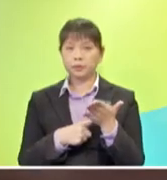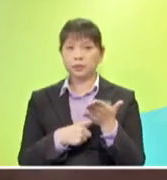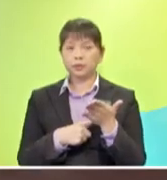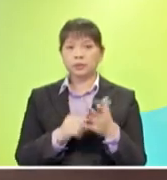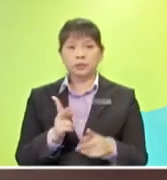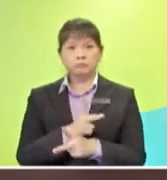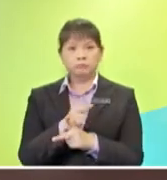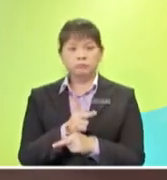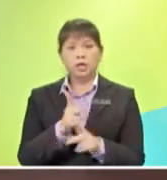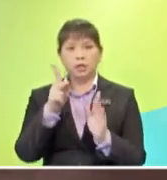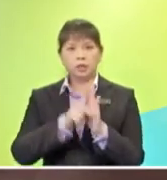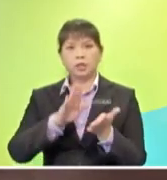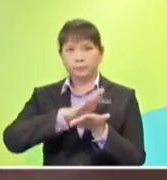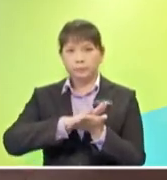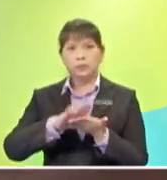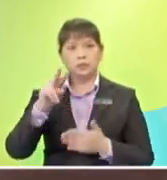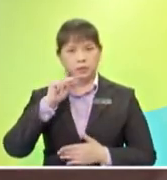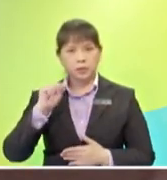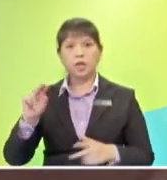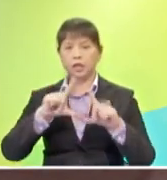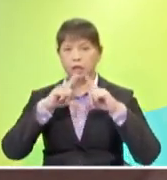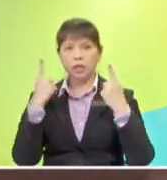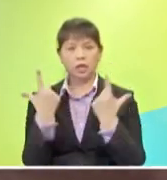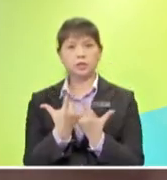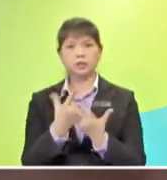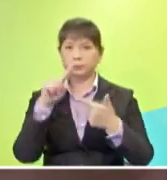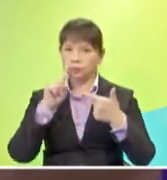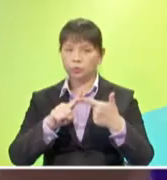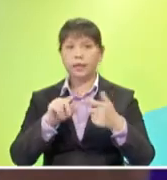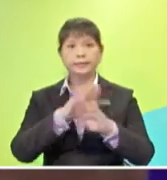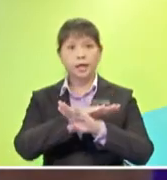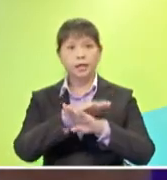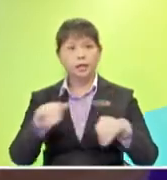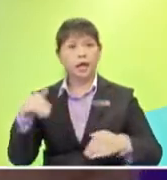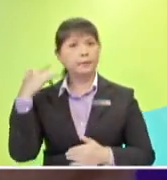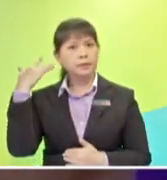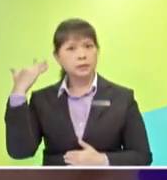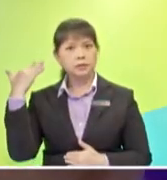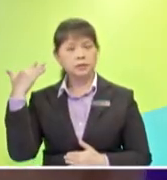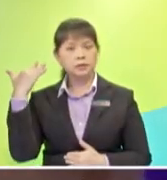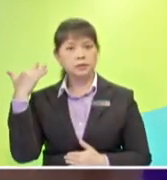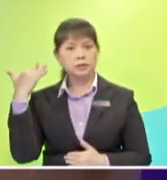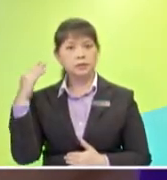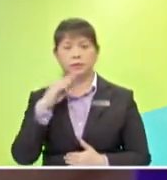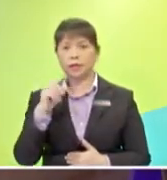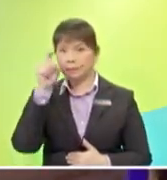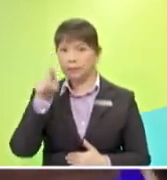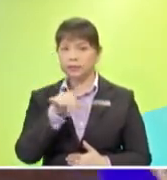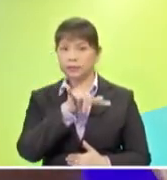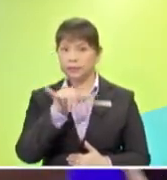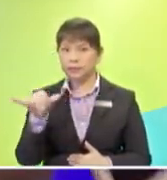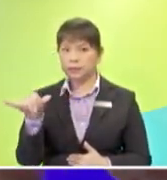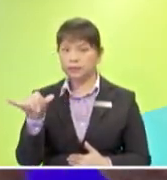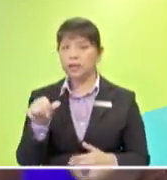jago kebersihan jelas yang kedua jangan bising ya dan semestinya mesti